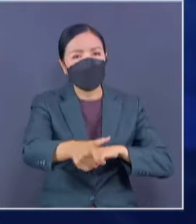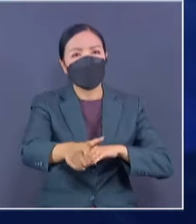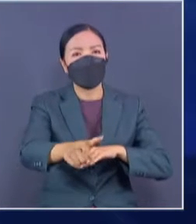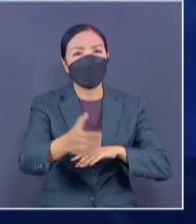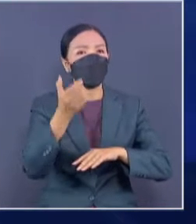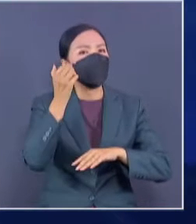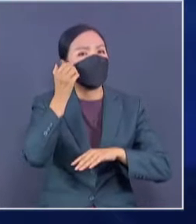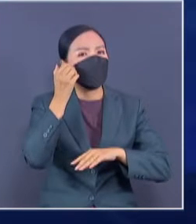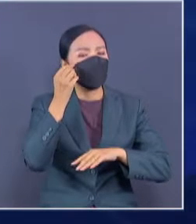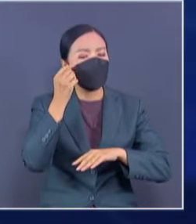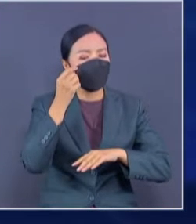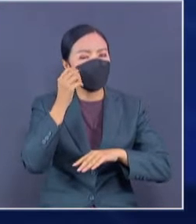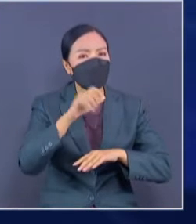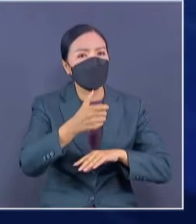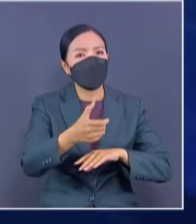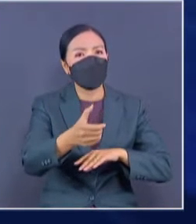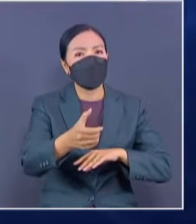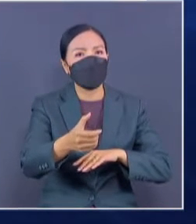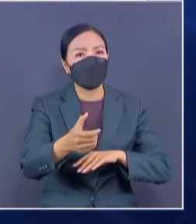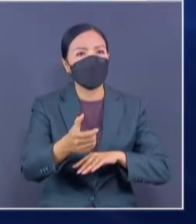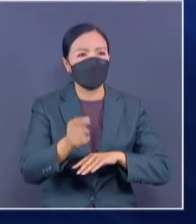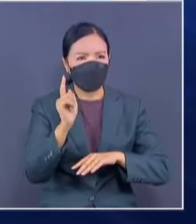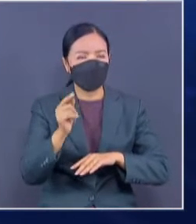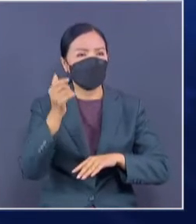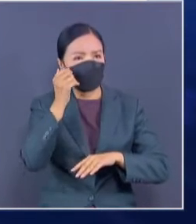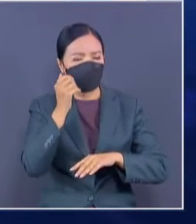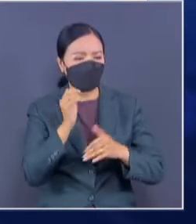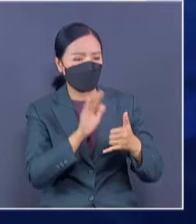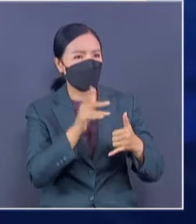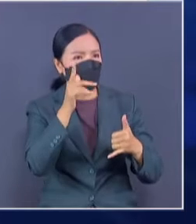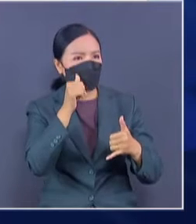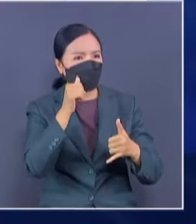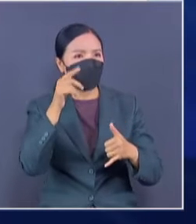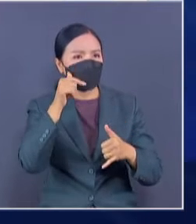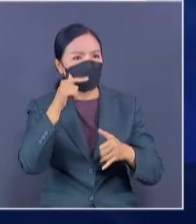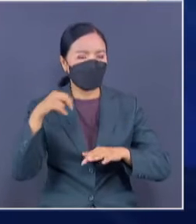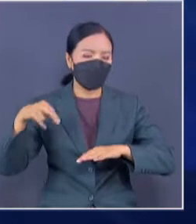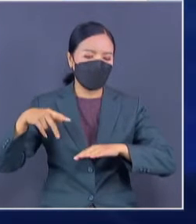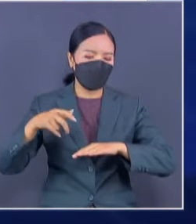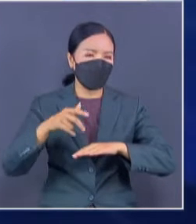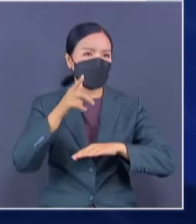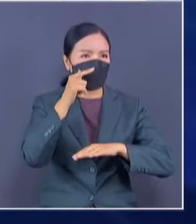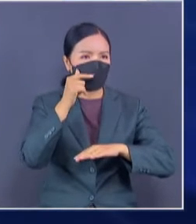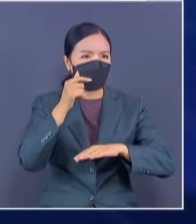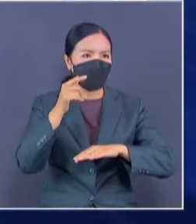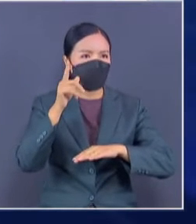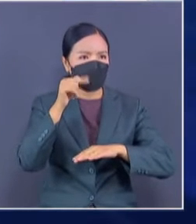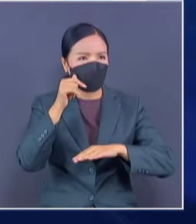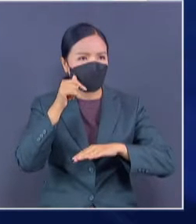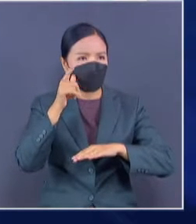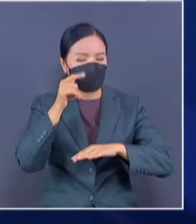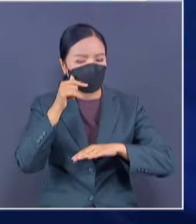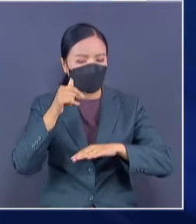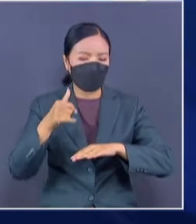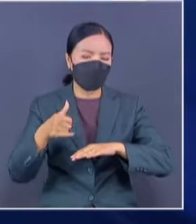ครับแล้วโทรศัพท์เนี่ยเพิ่งจะฝากคุณแม่เอาไว้แล้วคุณแม่ล้มไงโทรศัพท์ก็ล่วงไปหล่นน้ำไปเลย ไปช่ว